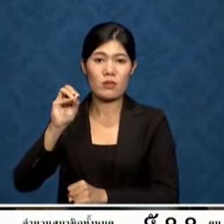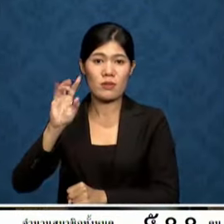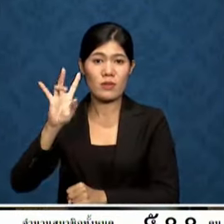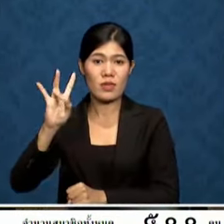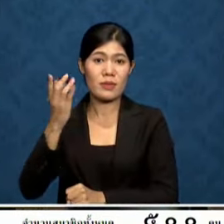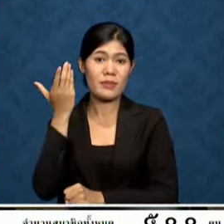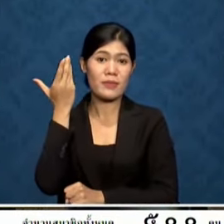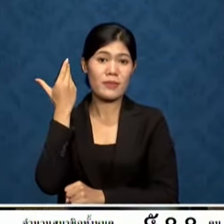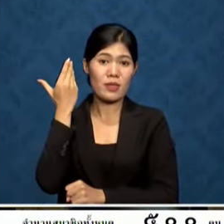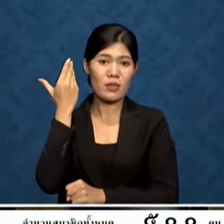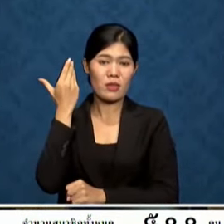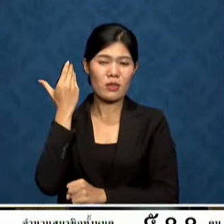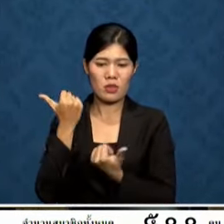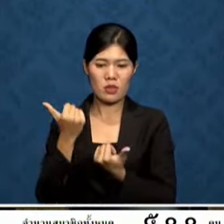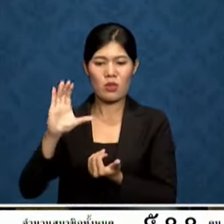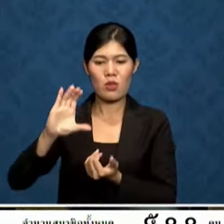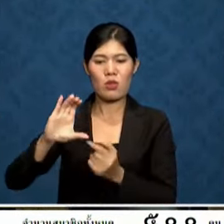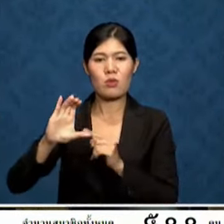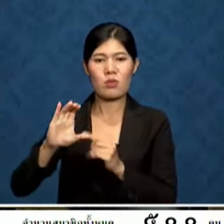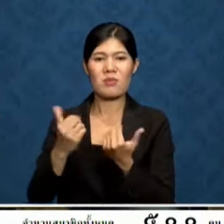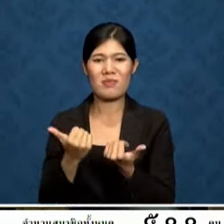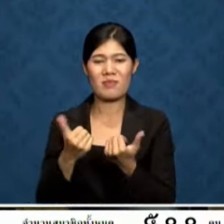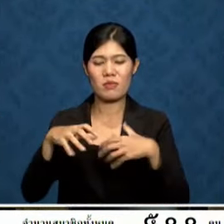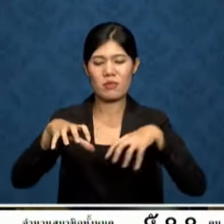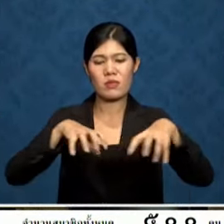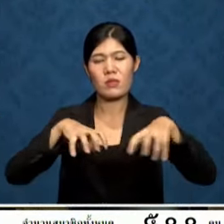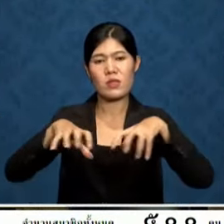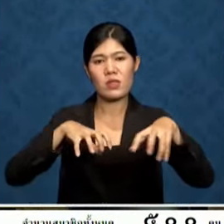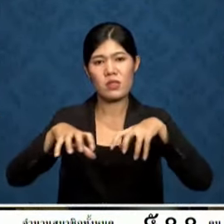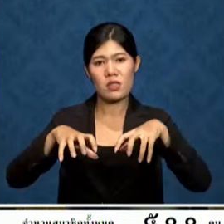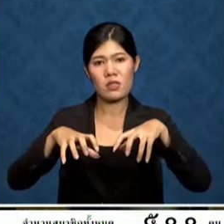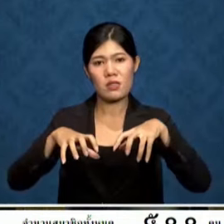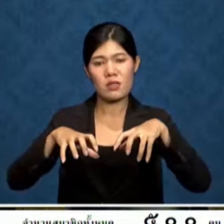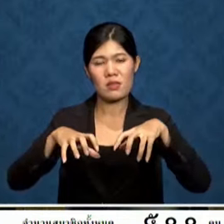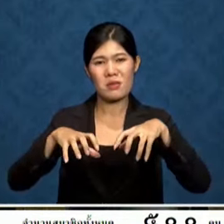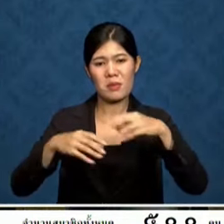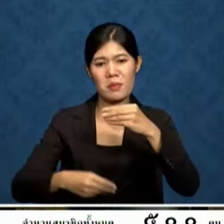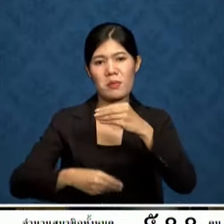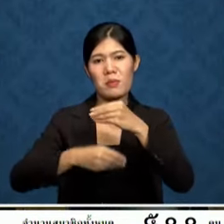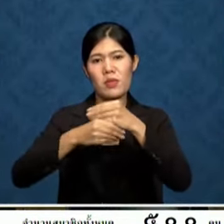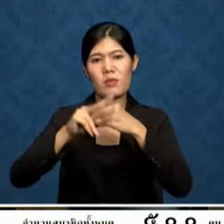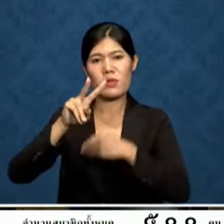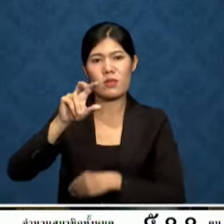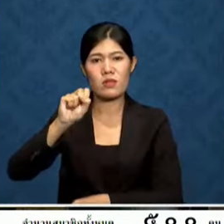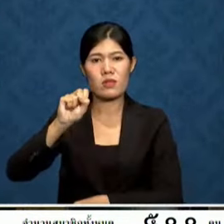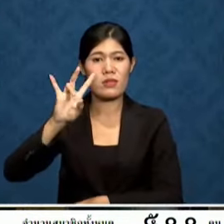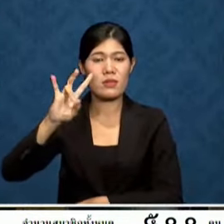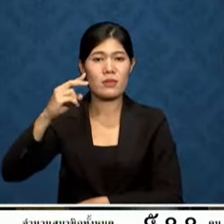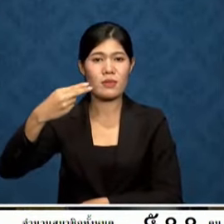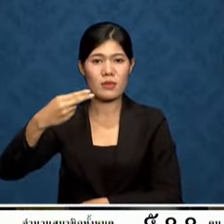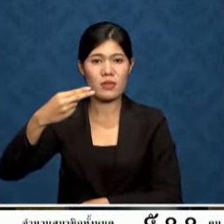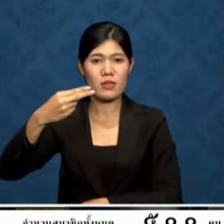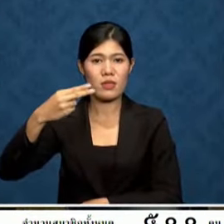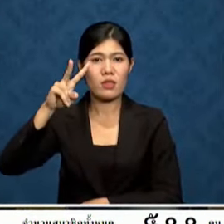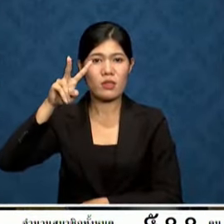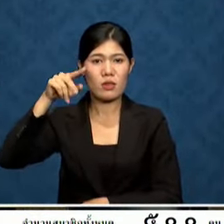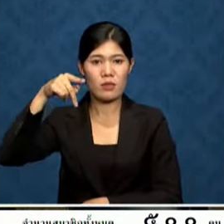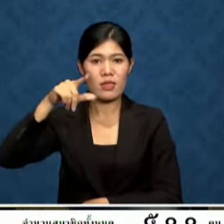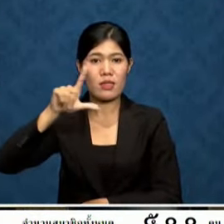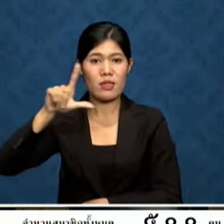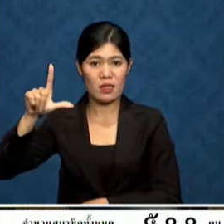นี้งบในปีนี้ได้รับการจัดสรรเพิ่มขึ้นสูงถึง 270,0002,000ล้าน